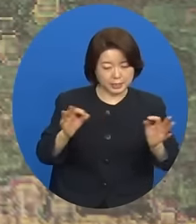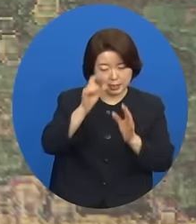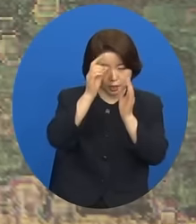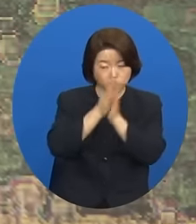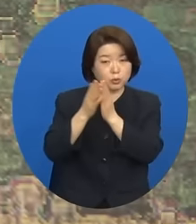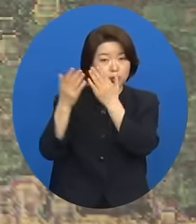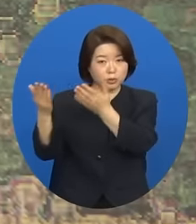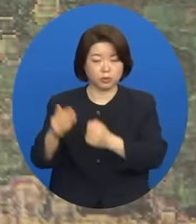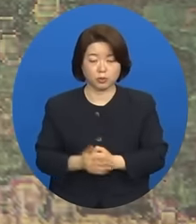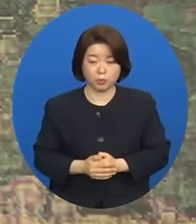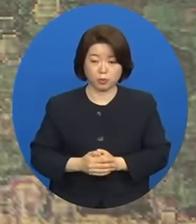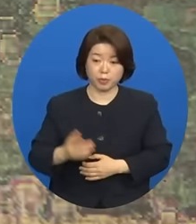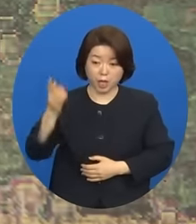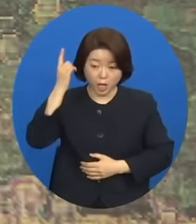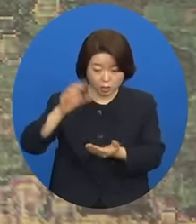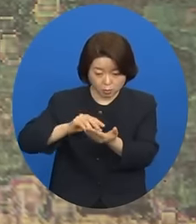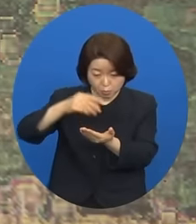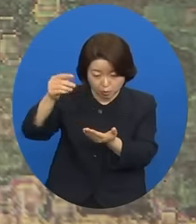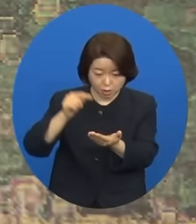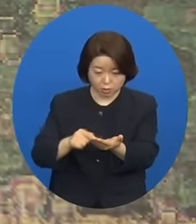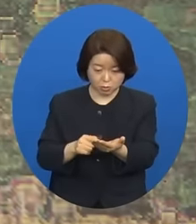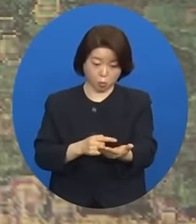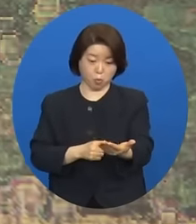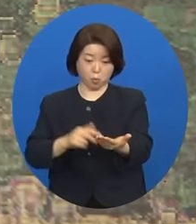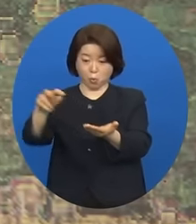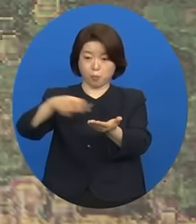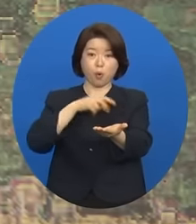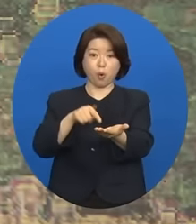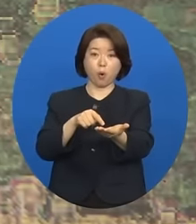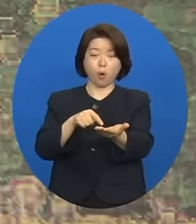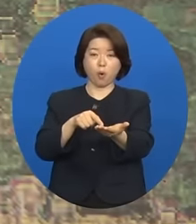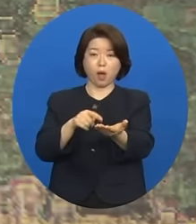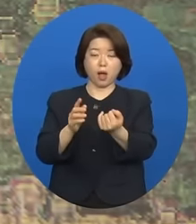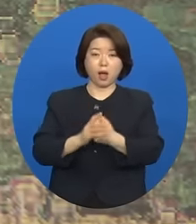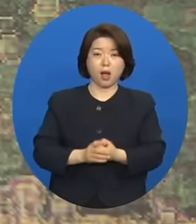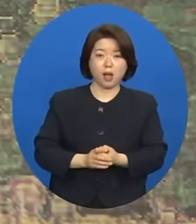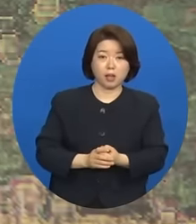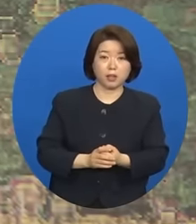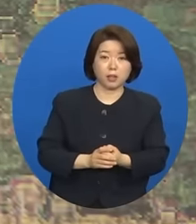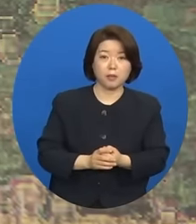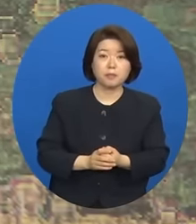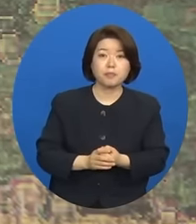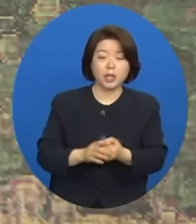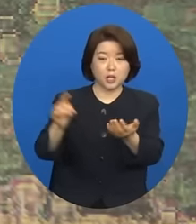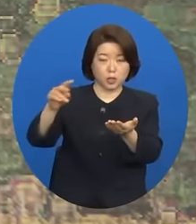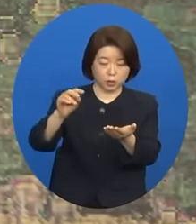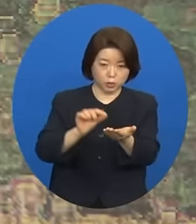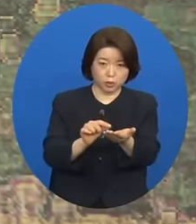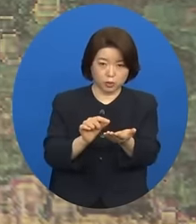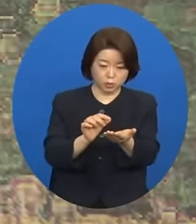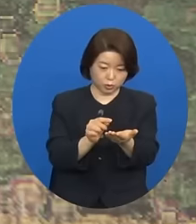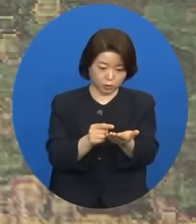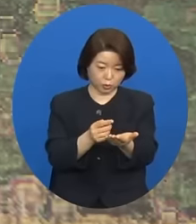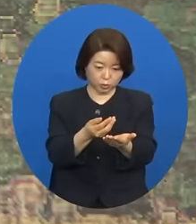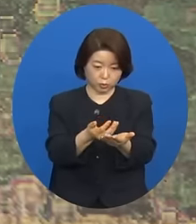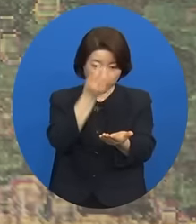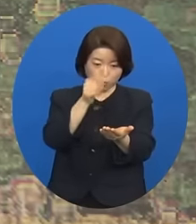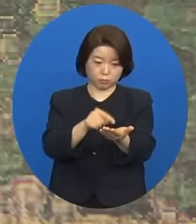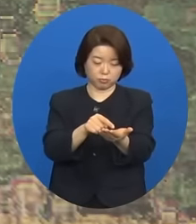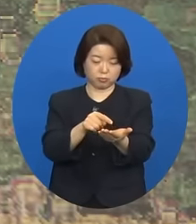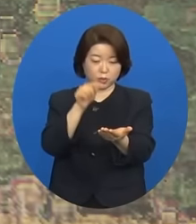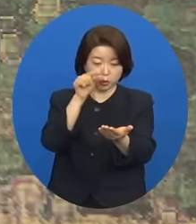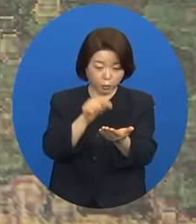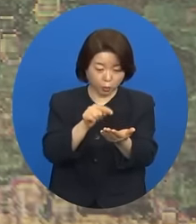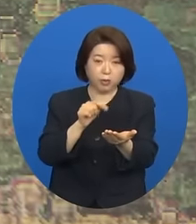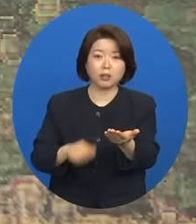다음에 이제 폰을 확인을 하는데 메시지가 와 있어요. 그때 이제 안드로이드 폰이었기 때문에 메신저가 이렇게 동그랗게 뜨거든요.